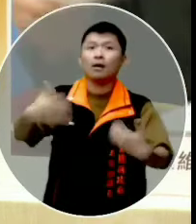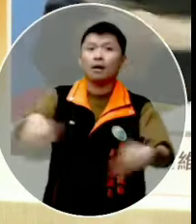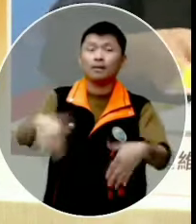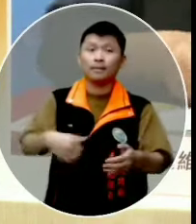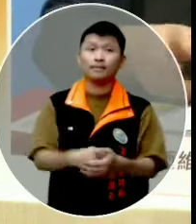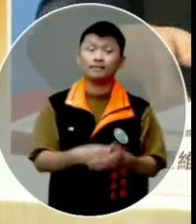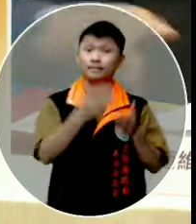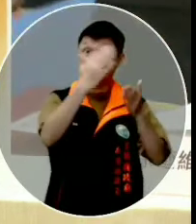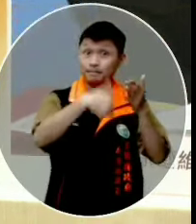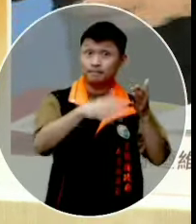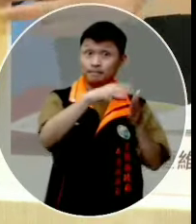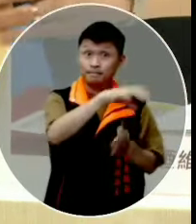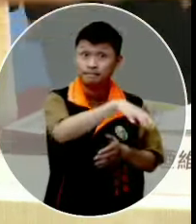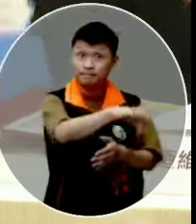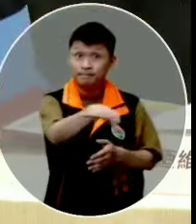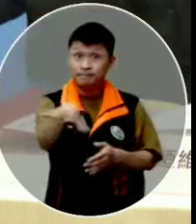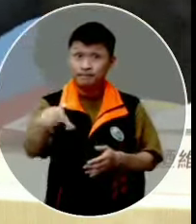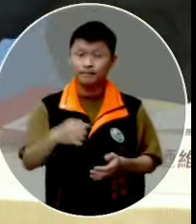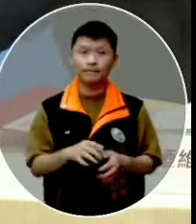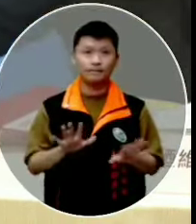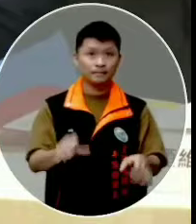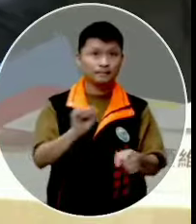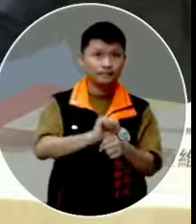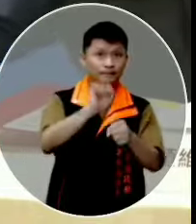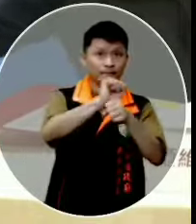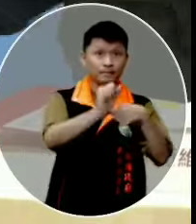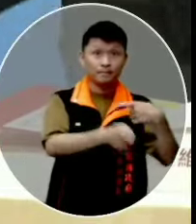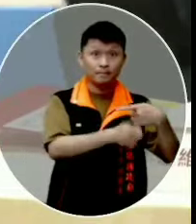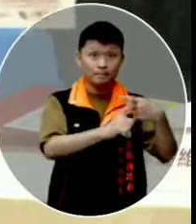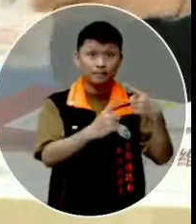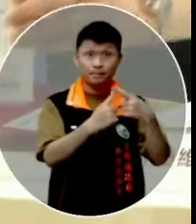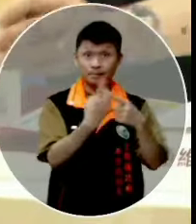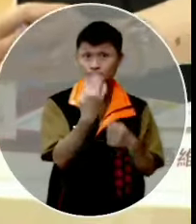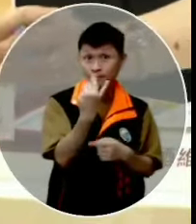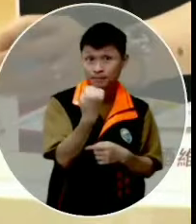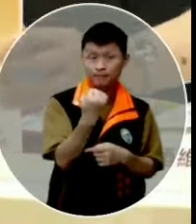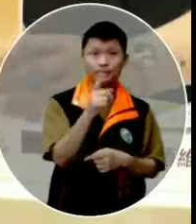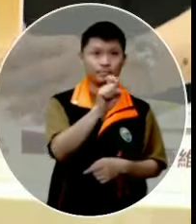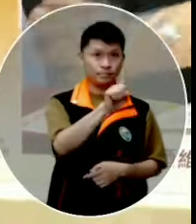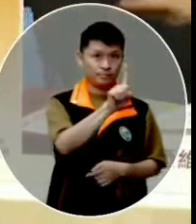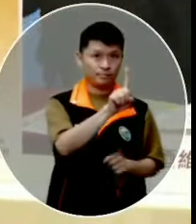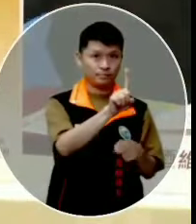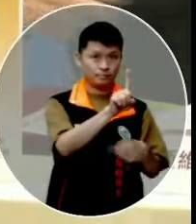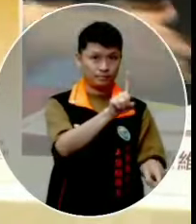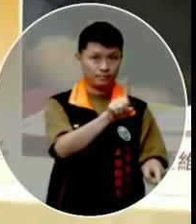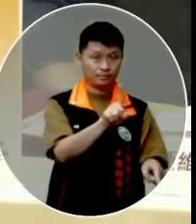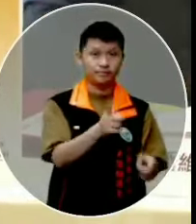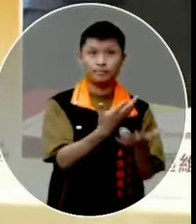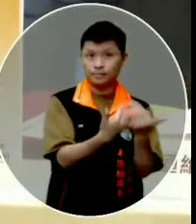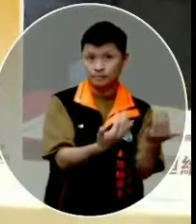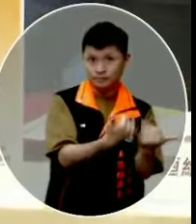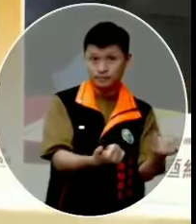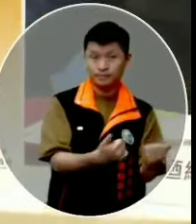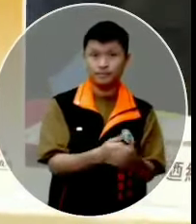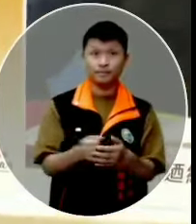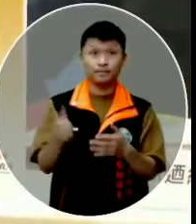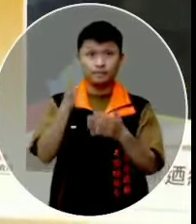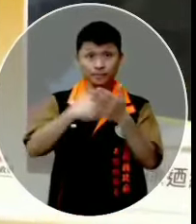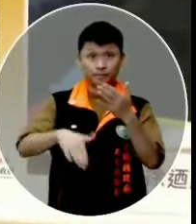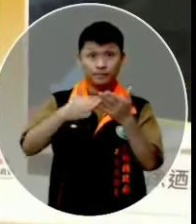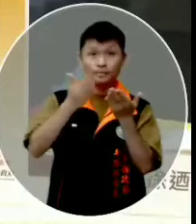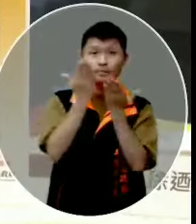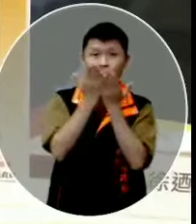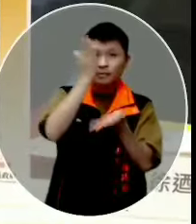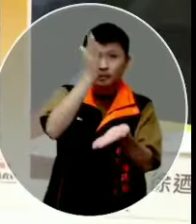校部分呢，今天呢新增的确诊学生数共11个人，新增全校停课